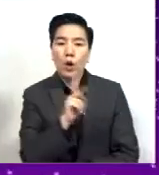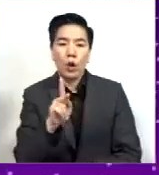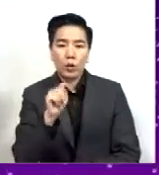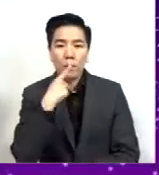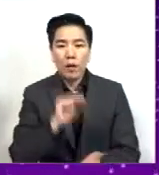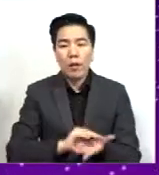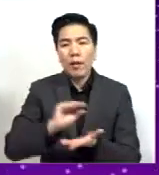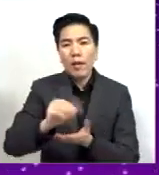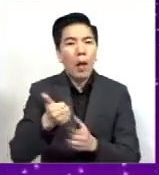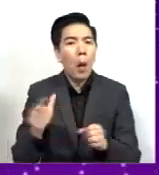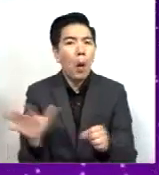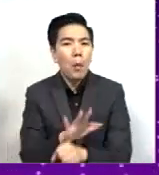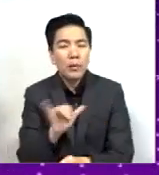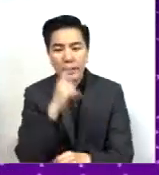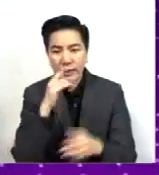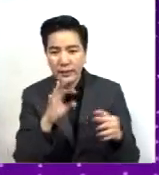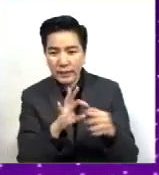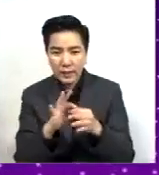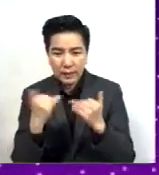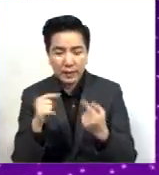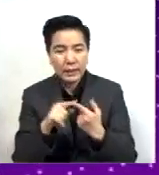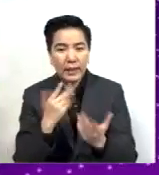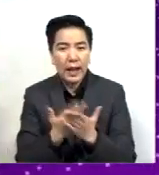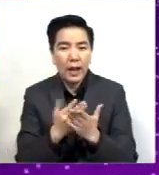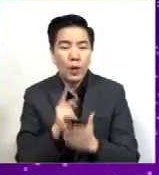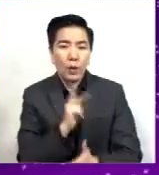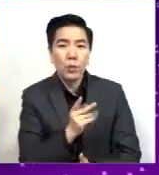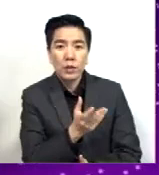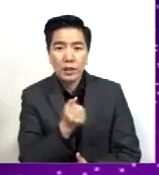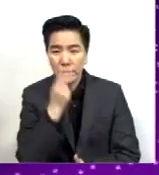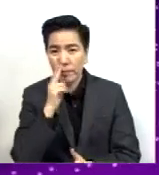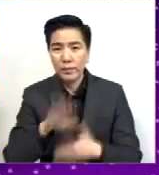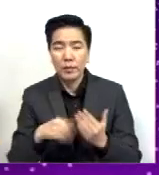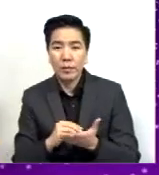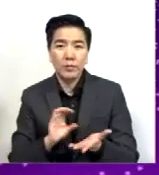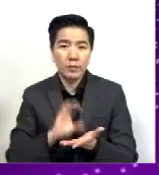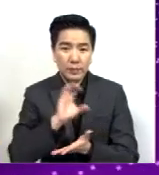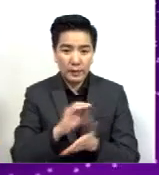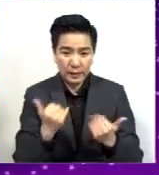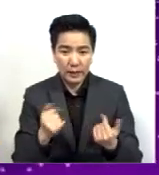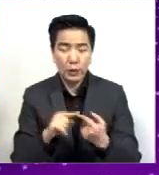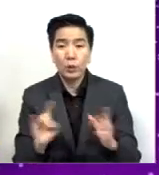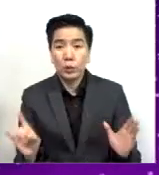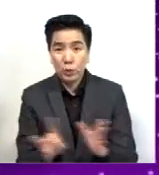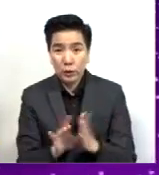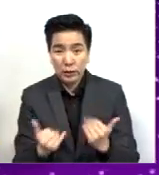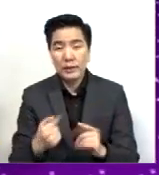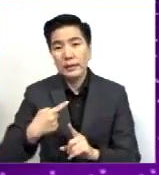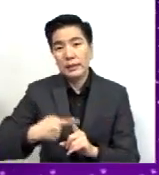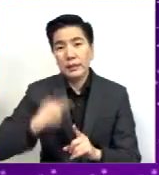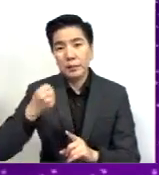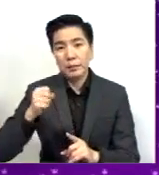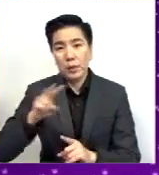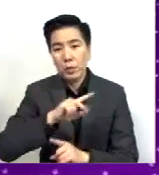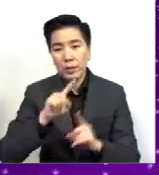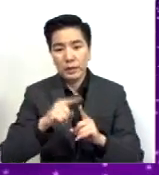พียงบางส่วนเท่านั้นนะคะที่เกี่ยวข้องกับการกู้ยืมเงินให้กกต.ทั้งสิ้นแล้วจนในที่สุดวันที่11ธัน